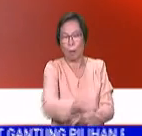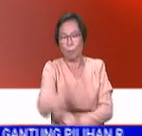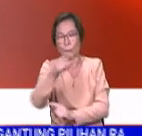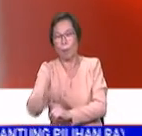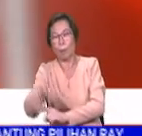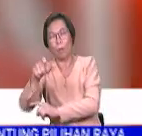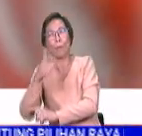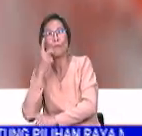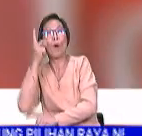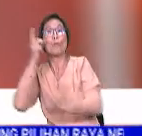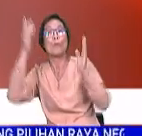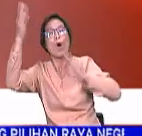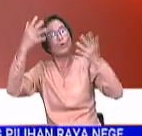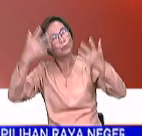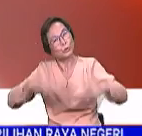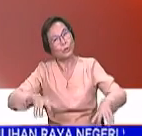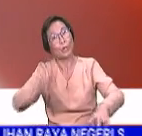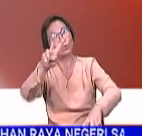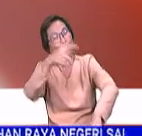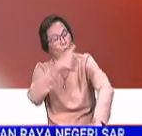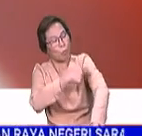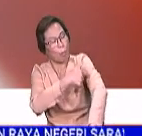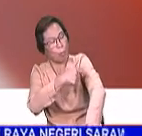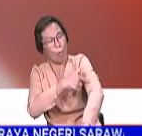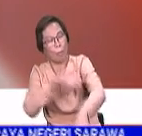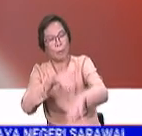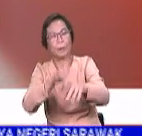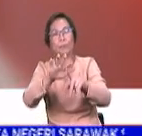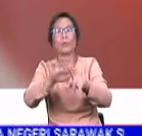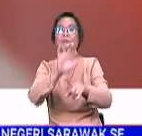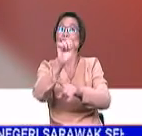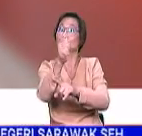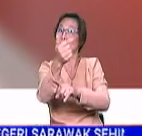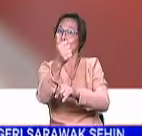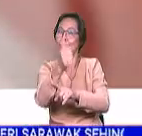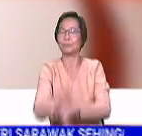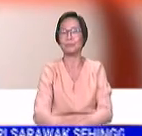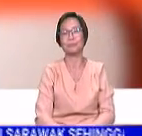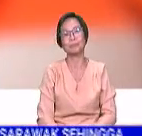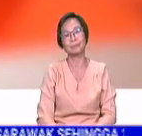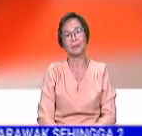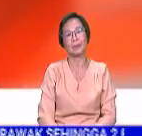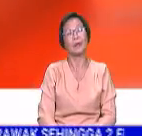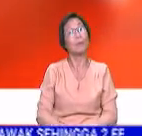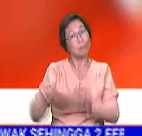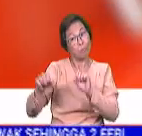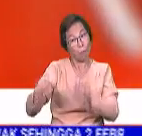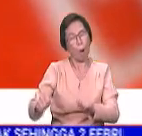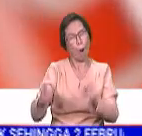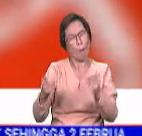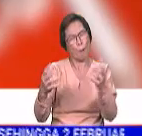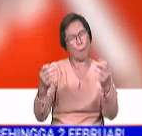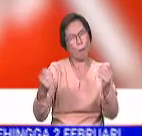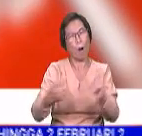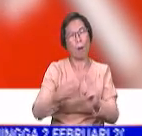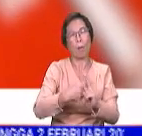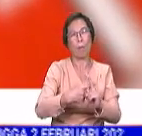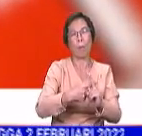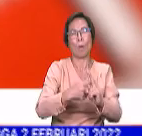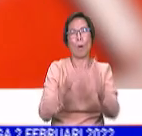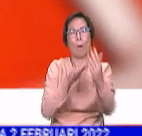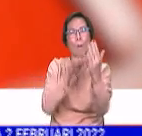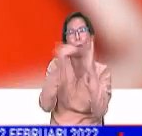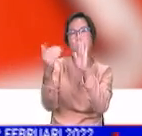di Malaysia dijangka menerima dosen lengkap vaksin pada Oktober ini Perkembangan itu akan membolehkan banyak kegiatan yang